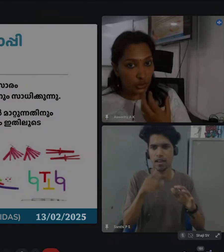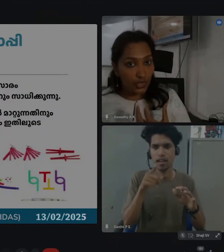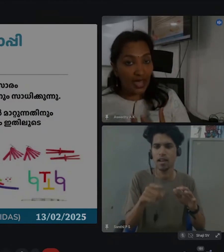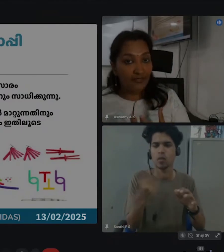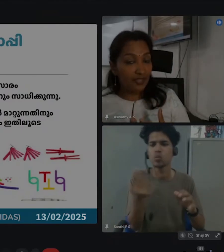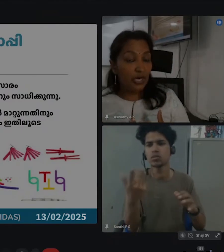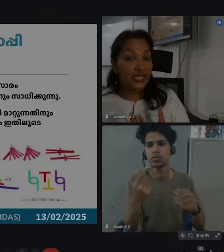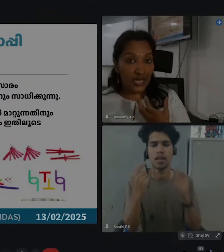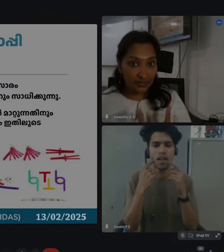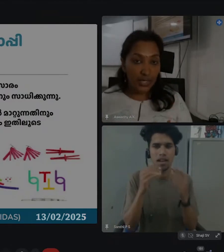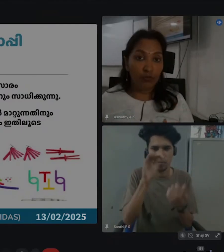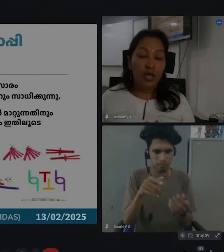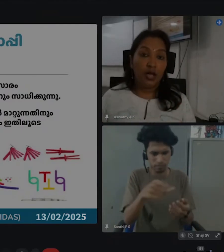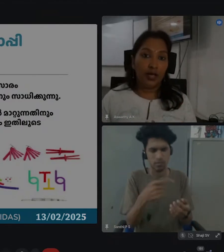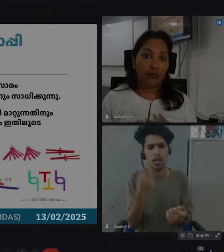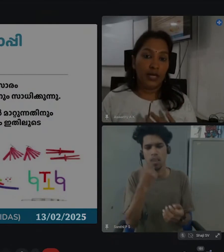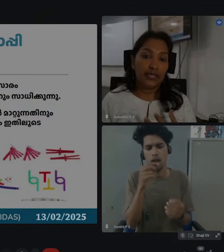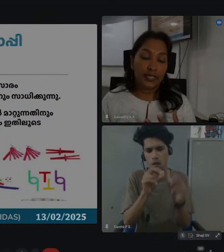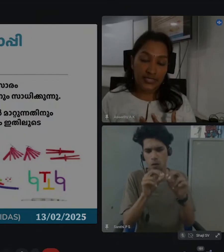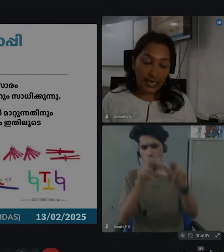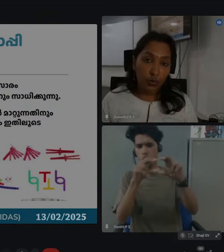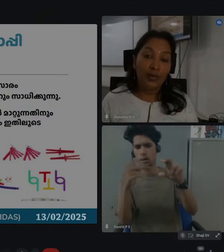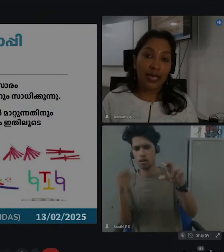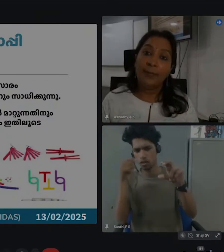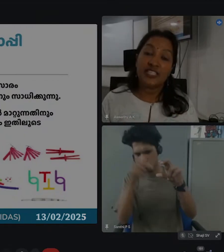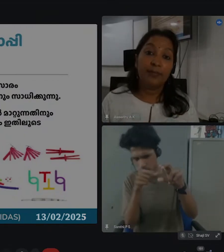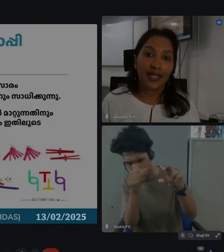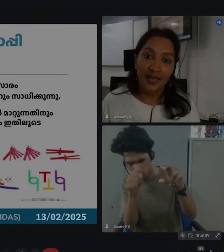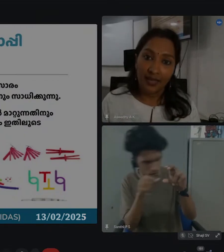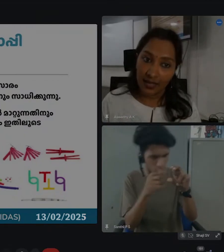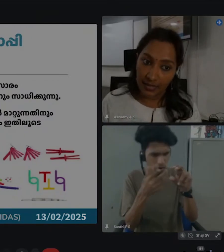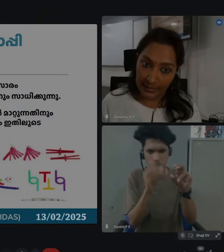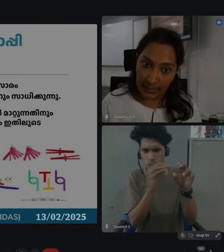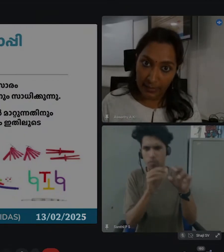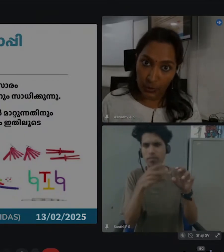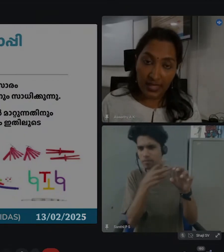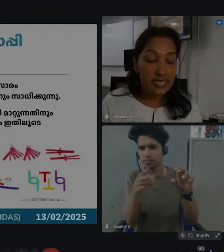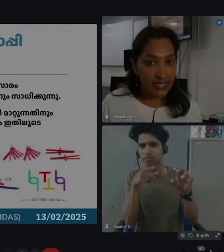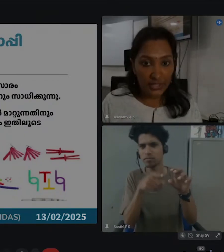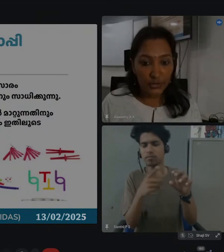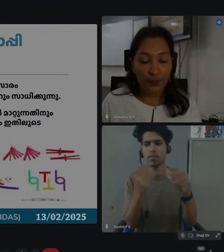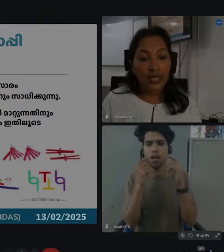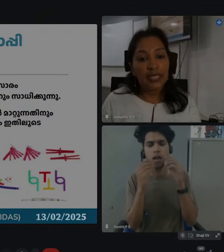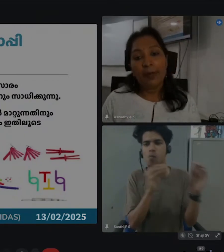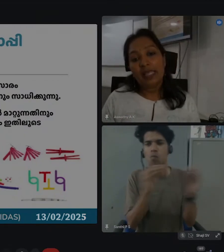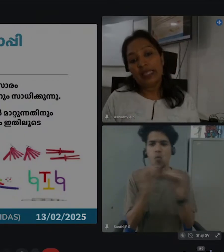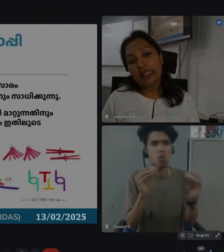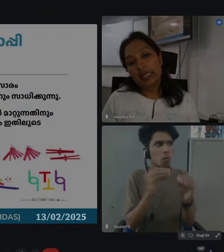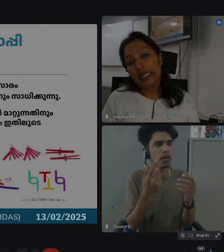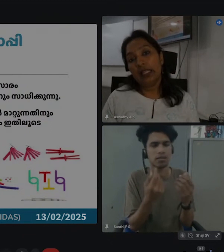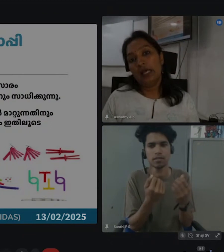വായുടെ അകത്തുള്ള അവയവങ്ങളുടെ ശക്തിയും അതിന്റെ ചലനവും എല്ലാം മെച്ചപ്പെടുത്താൻ ഈ തെറപ്പിയിലൂടെ സാധിക്കുന്നു. ഇങ്ങനെ